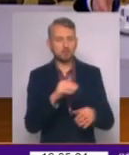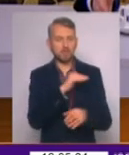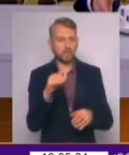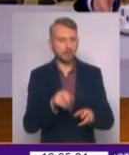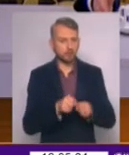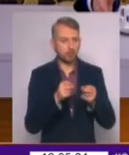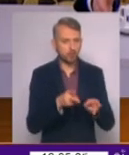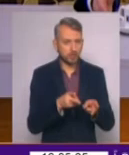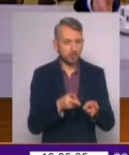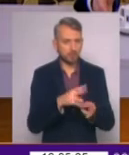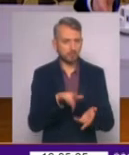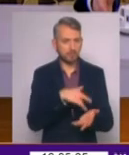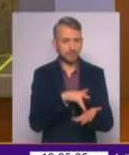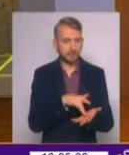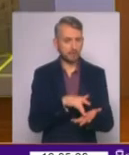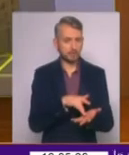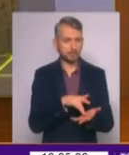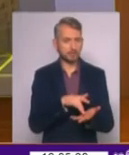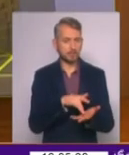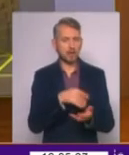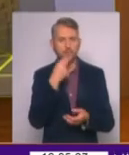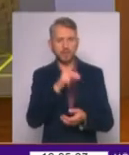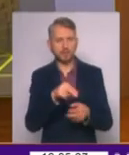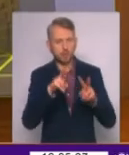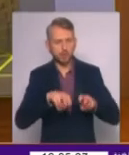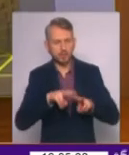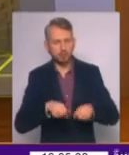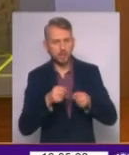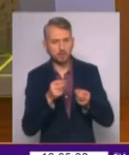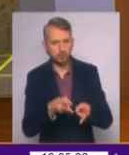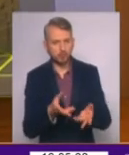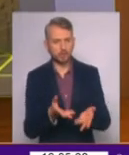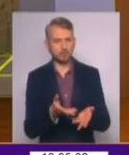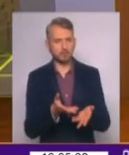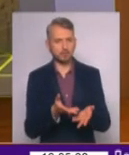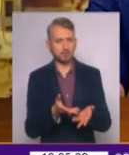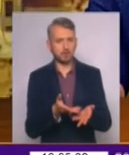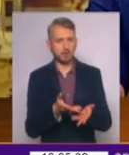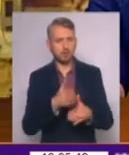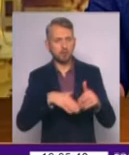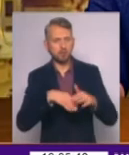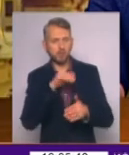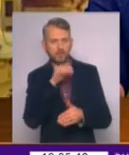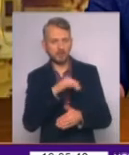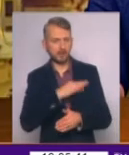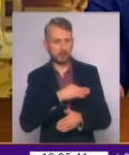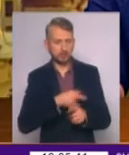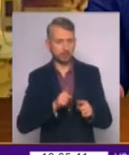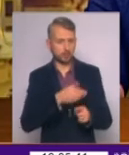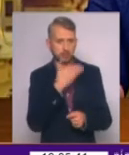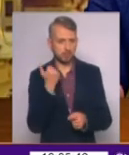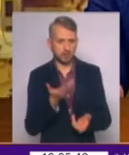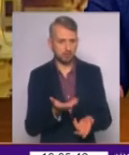злочинності в місті, ефективне розслідування злочинів, професійні слідчі, цього нема.